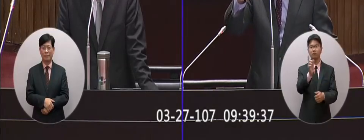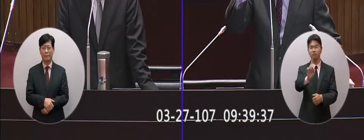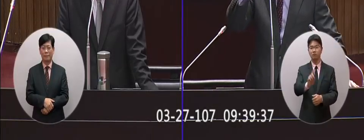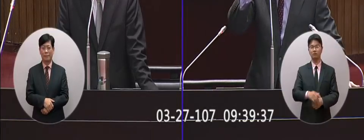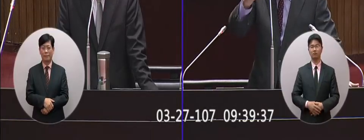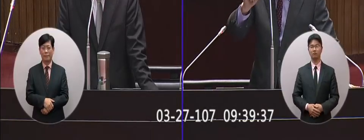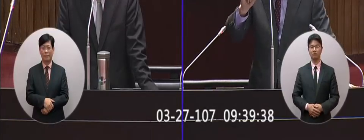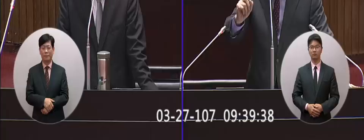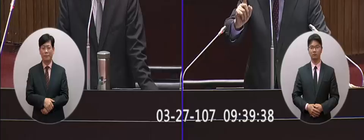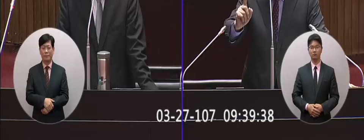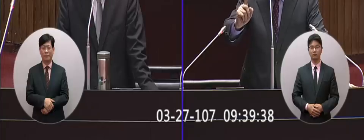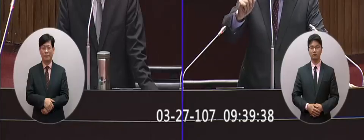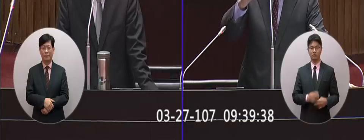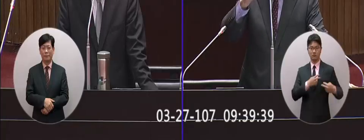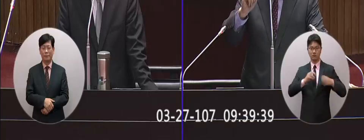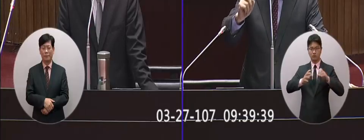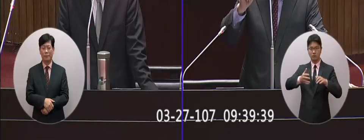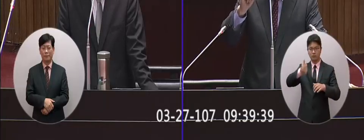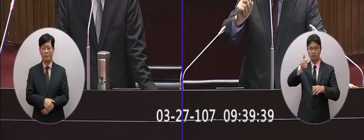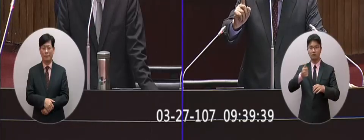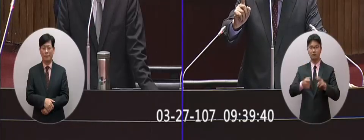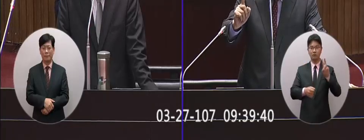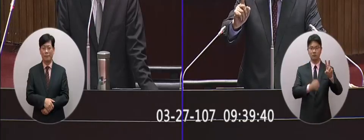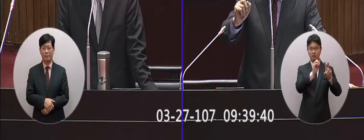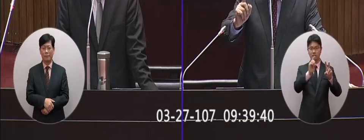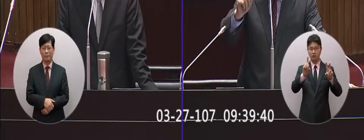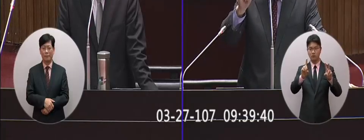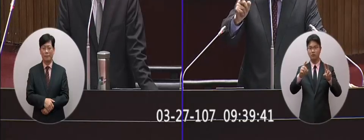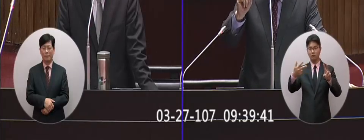啊。 蔡英文总统在